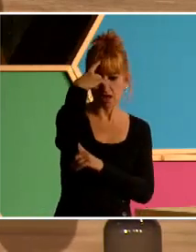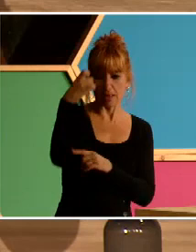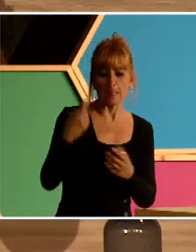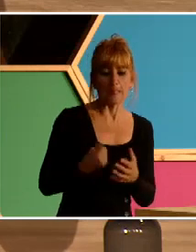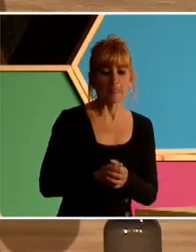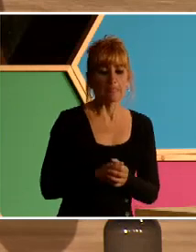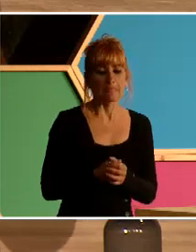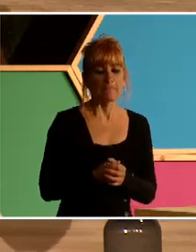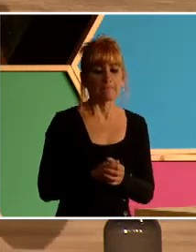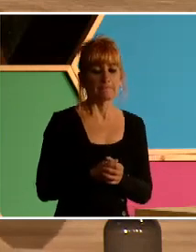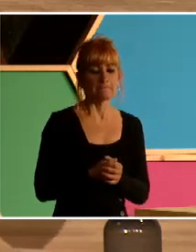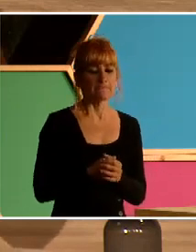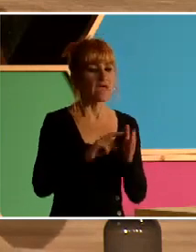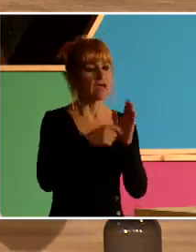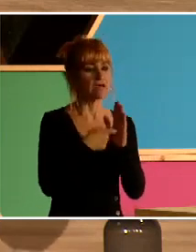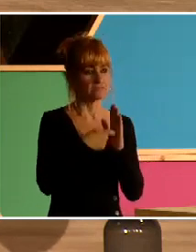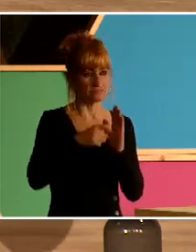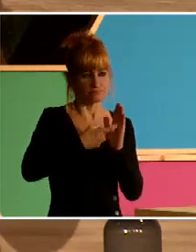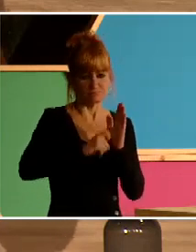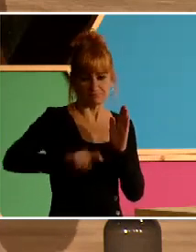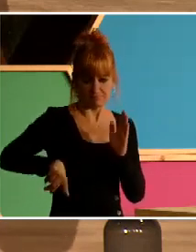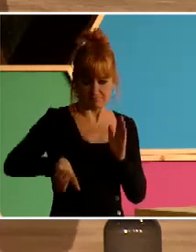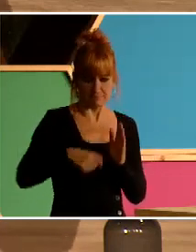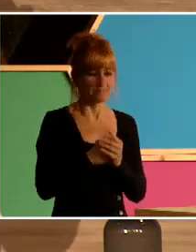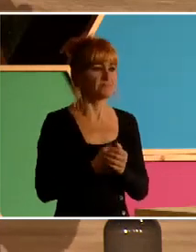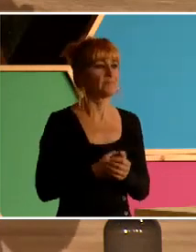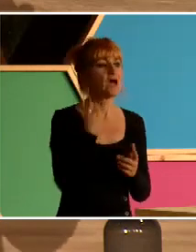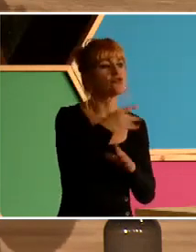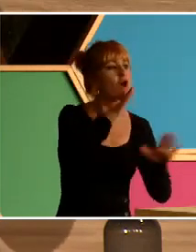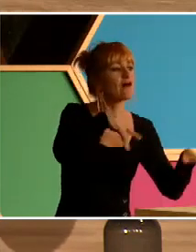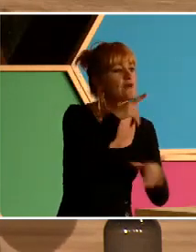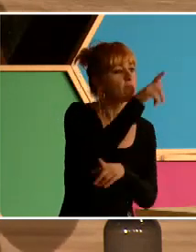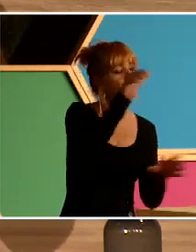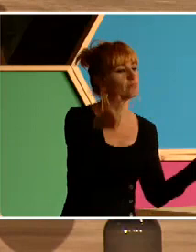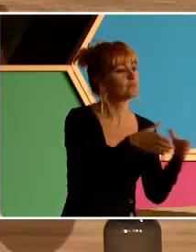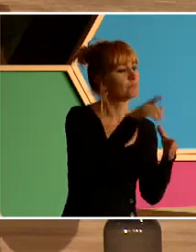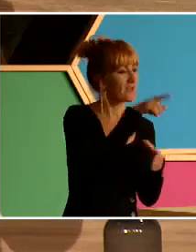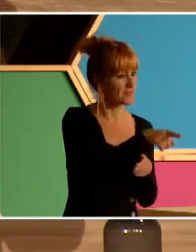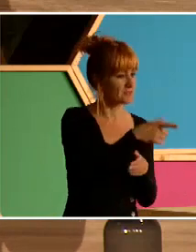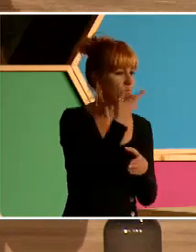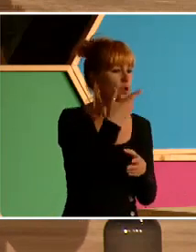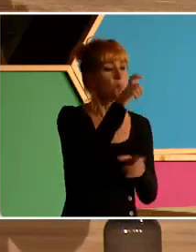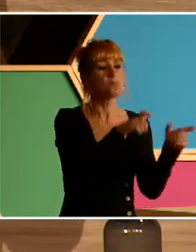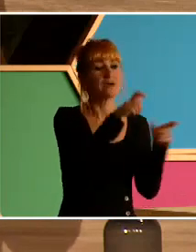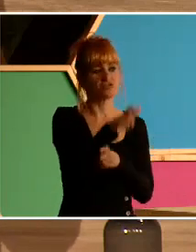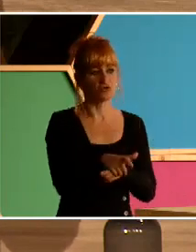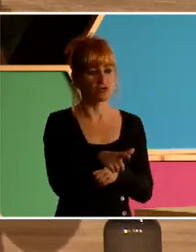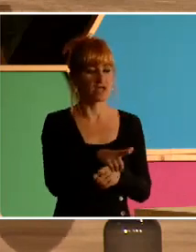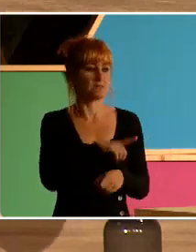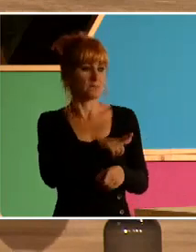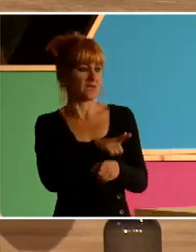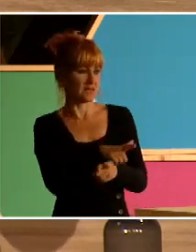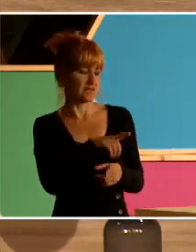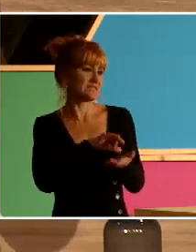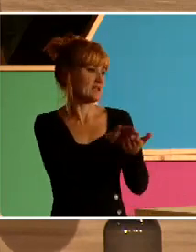aplicar retroactivament perquè era una norma més favorable per ells, i això va permetre que molts insumisos que estaven a la presó poguessin quedar en llibertat. Si